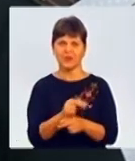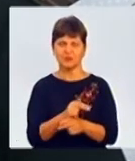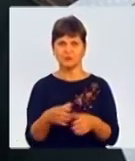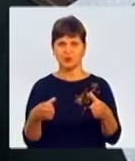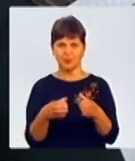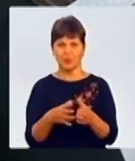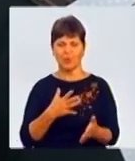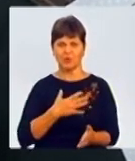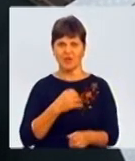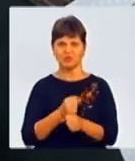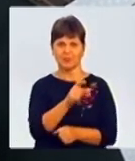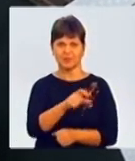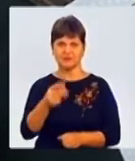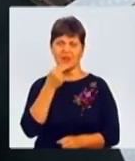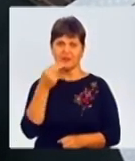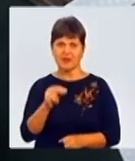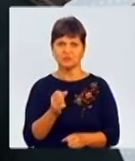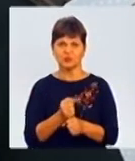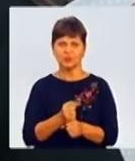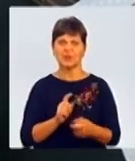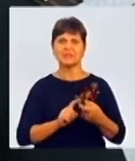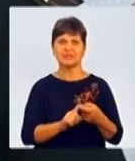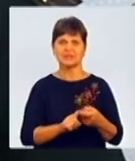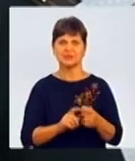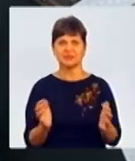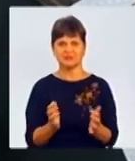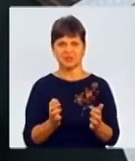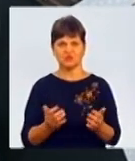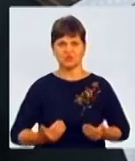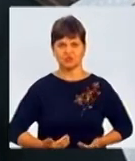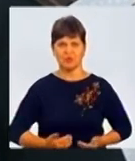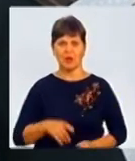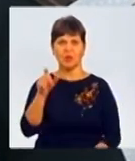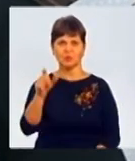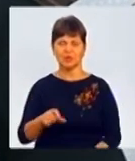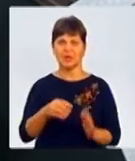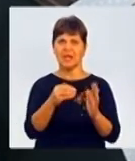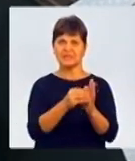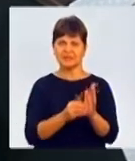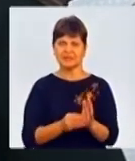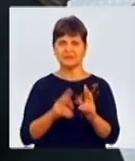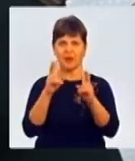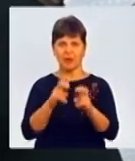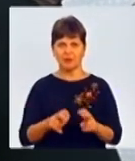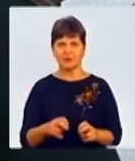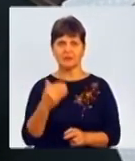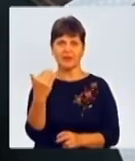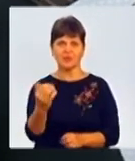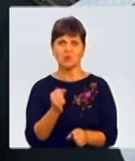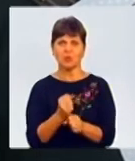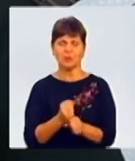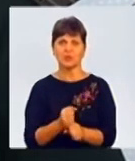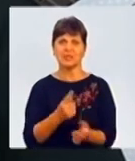свою якісну роботу, залежить, в принципі, і збереження життя людей. Статистика, аналіз от якраз їхньої роботи свідчить,